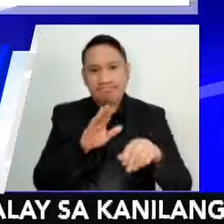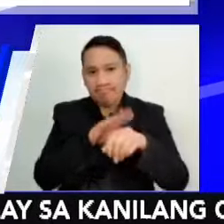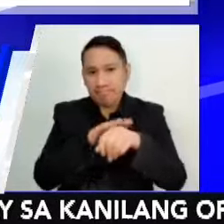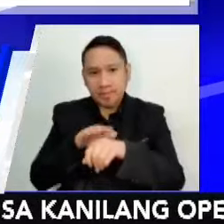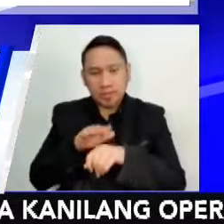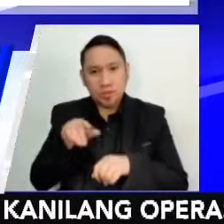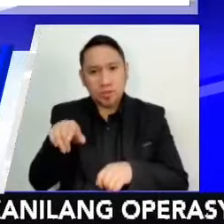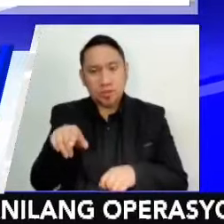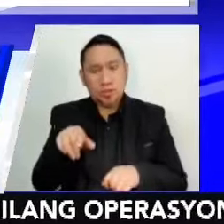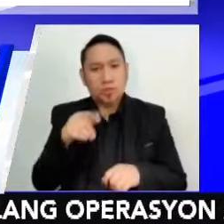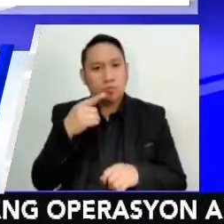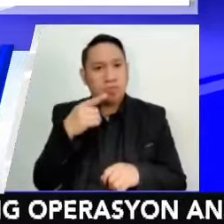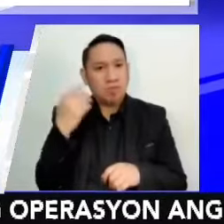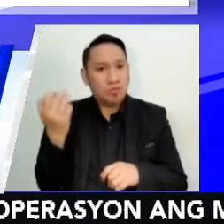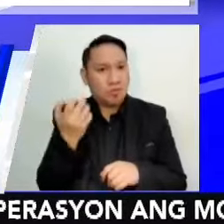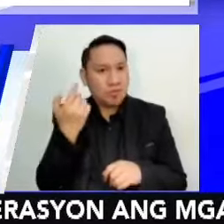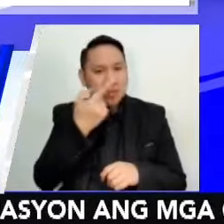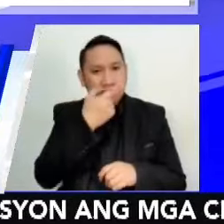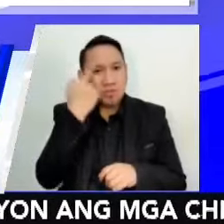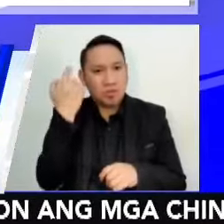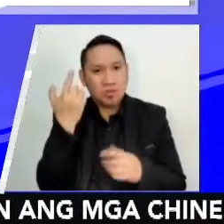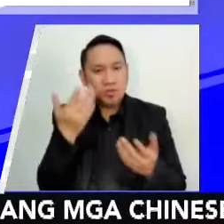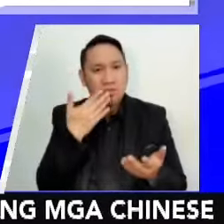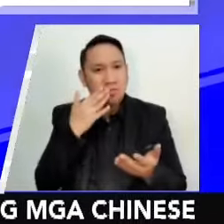sa masamang panahon.